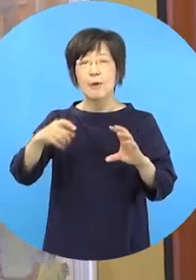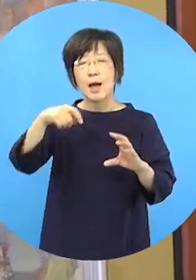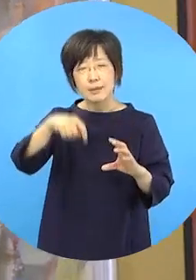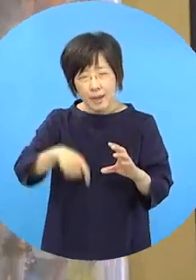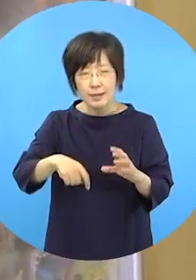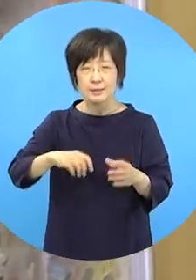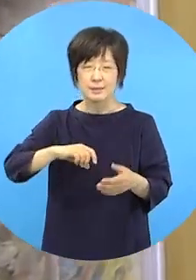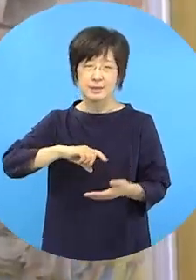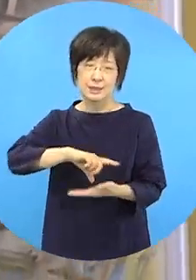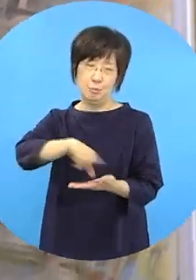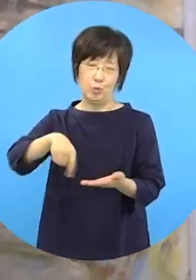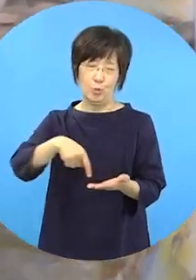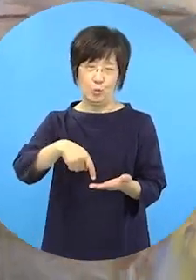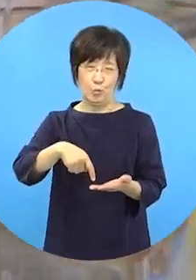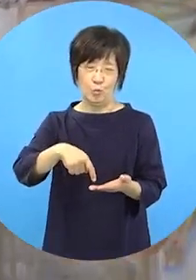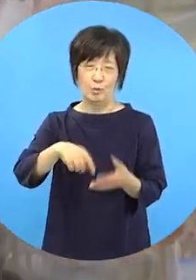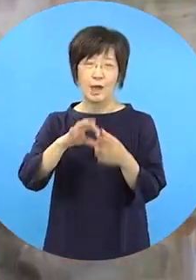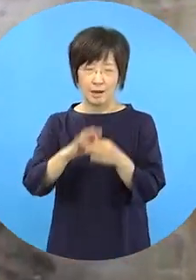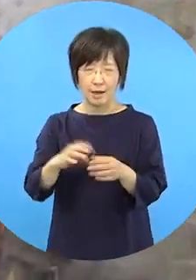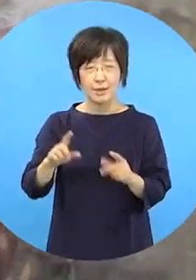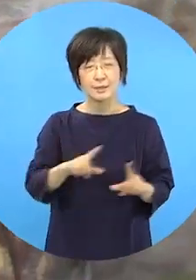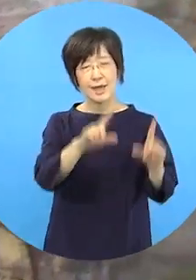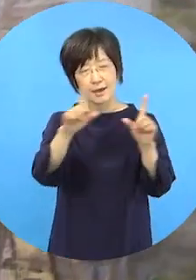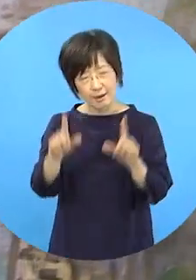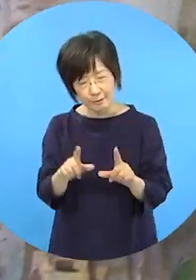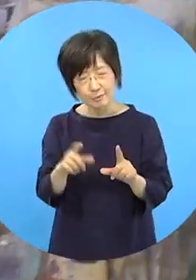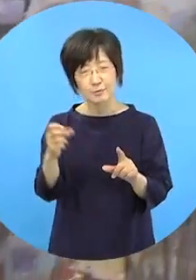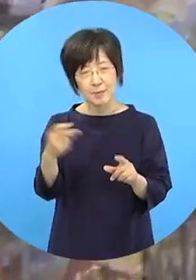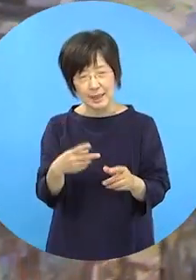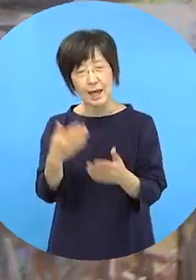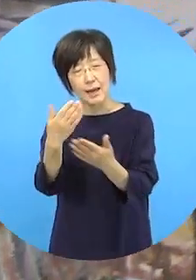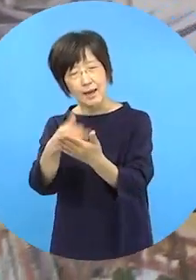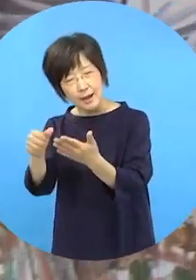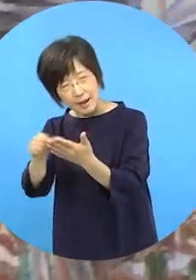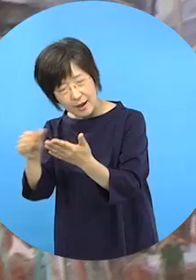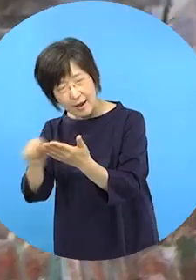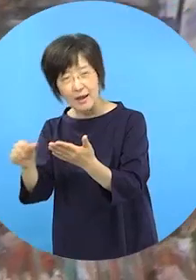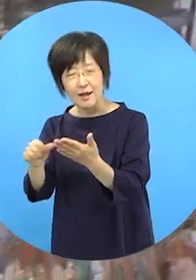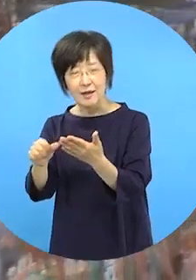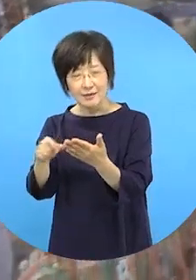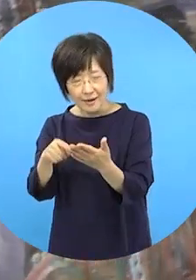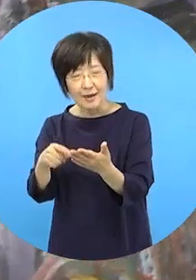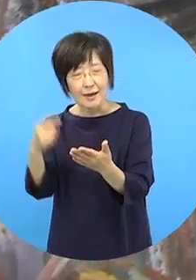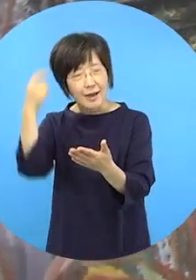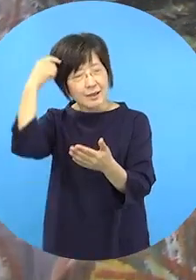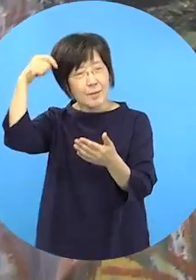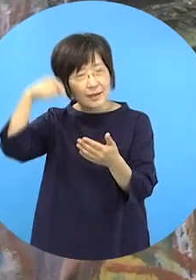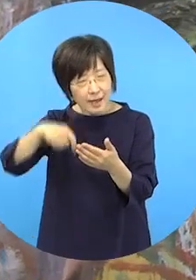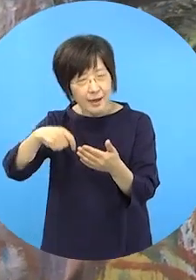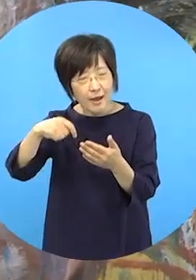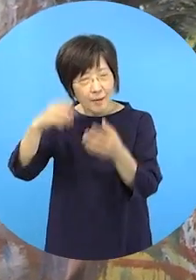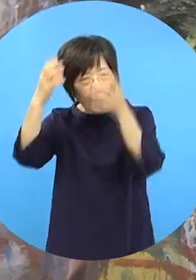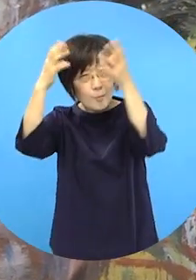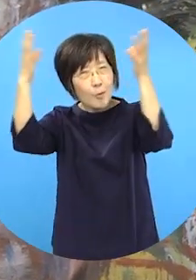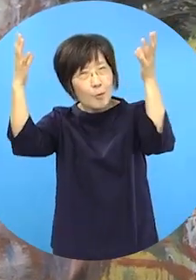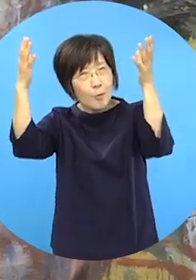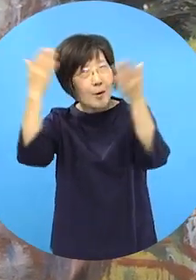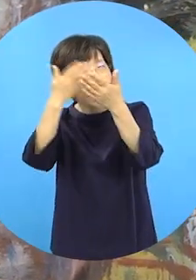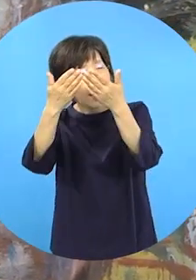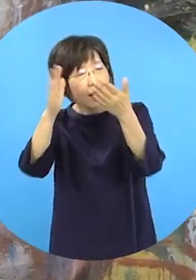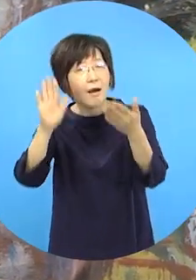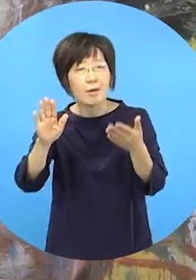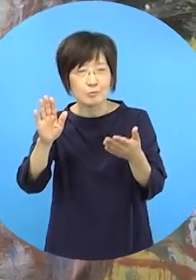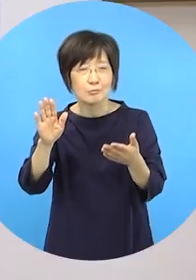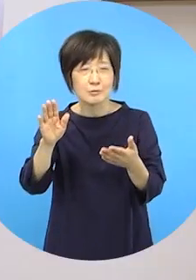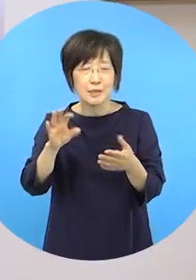頃から暮らしている中、絵を描いている中で頭の中に、彼の中には自然とその景色ができていて、絵の絵柄もできていたんだと思います。だ